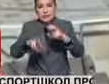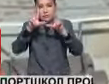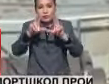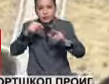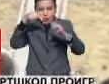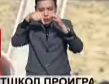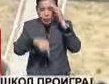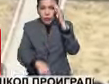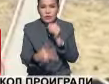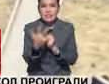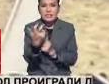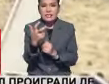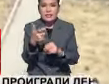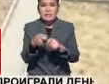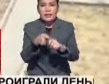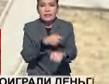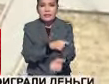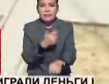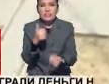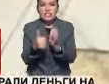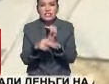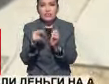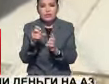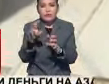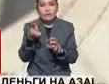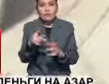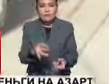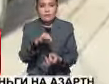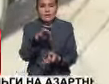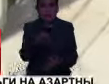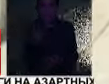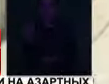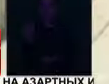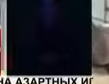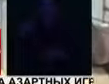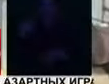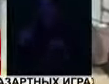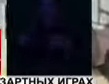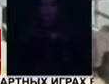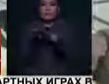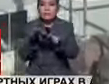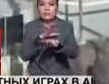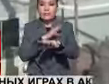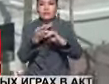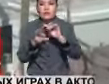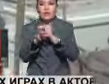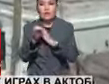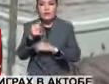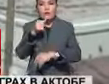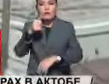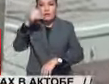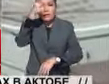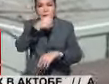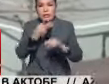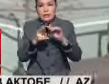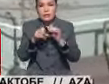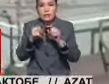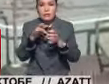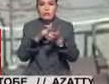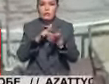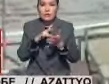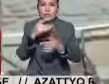глубине 300 метров около 6 часов. Отмечу, что эта шахта закрылась еще в 60-х годах прошлого века. С тех пор она стала